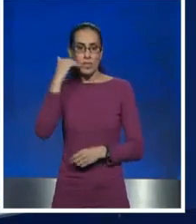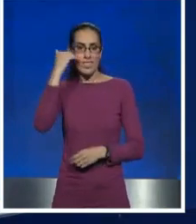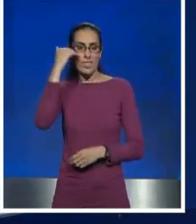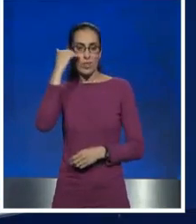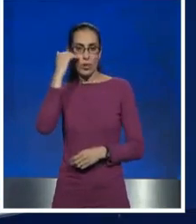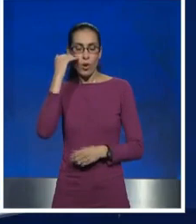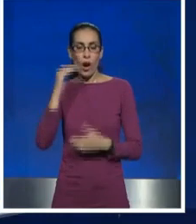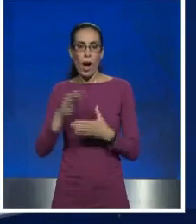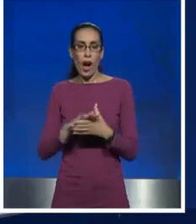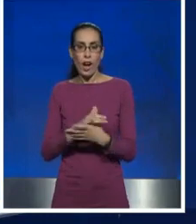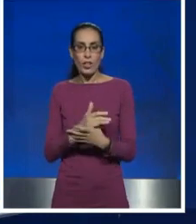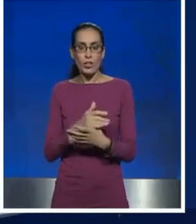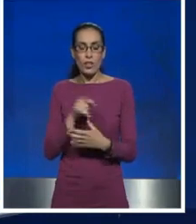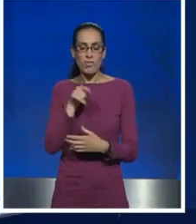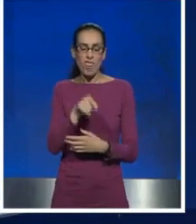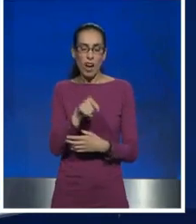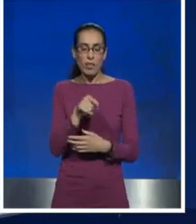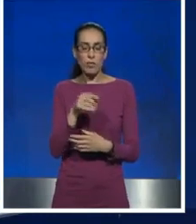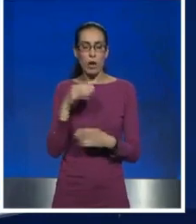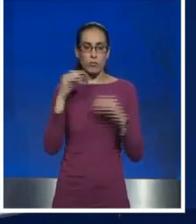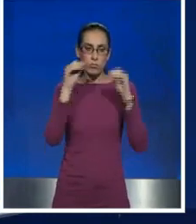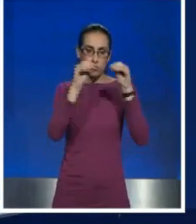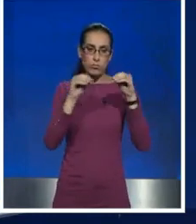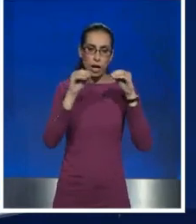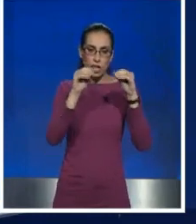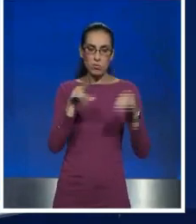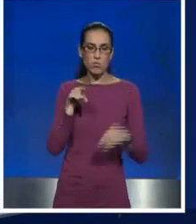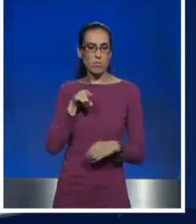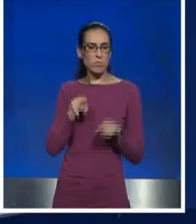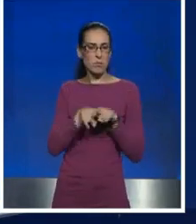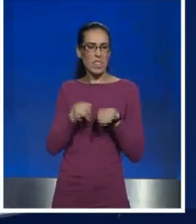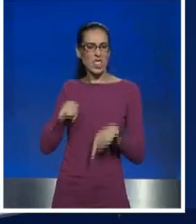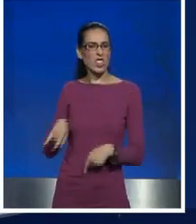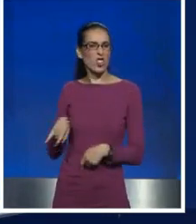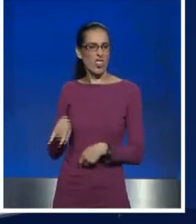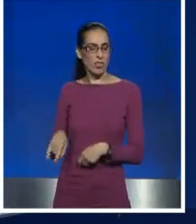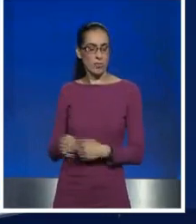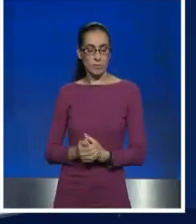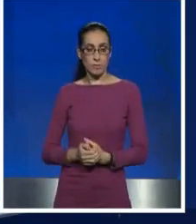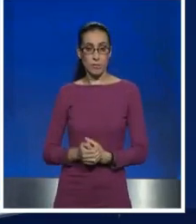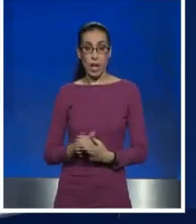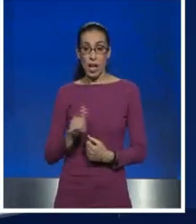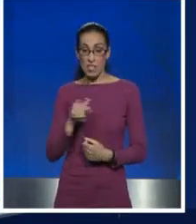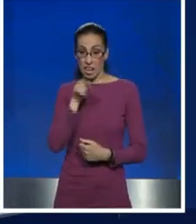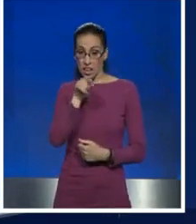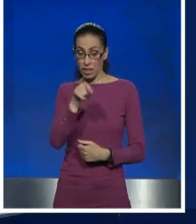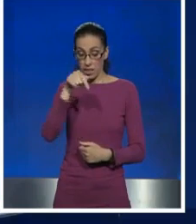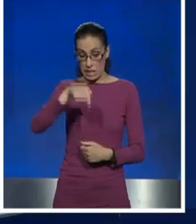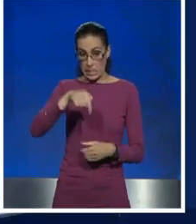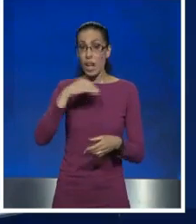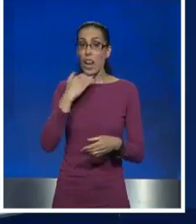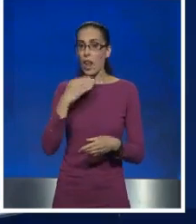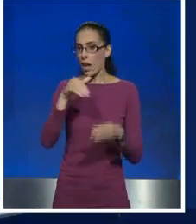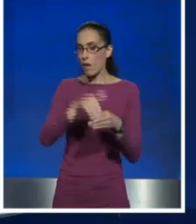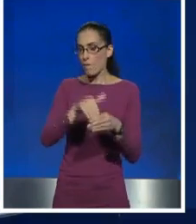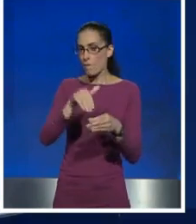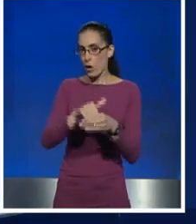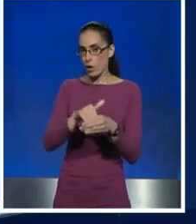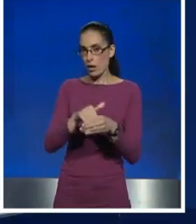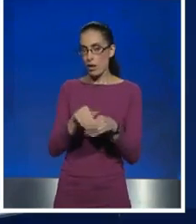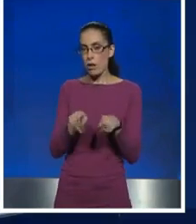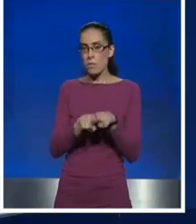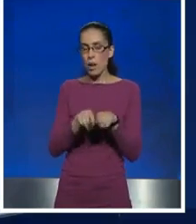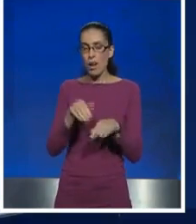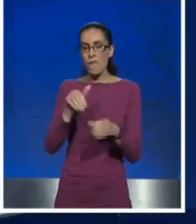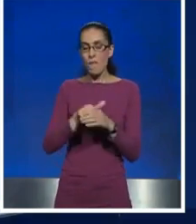it-tagħlim huwa diaboliku. F'din l-elezzjoni jekk int ma tivvutax huwa vot